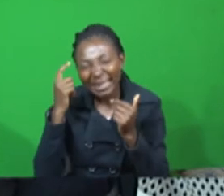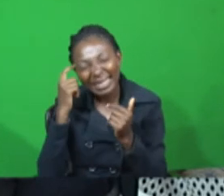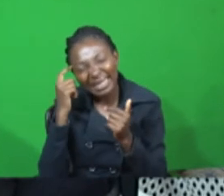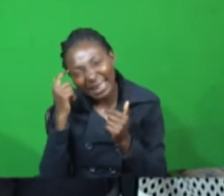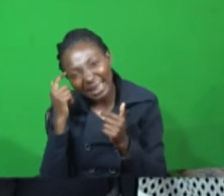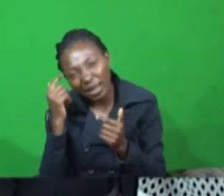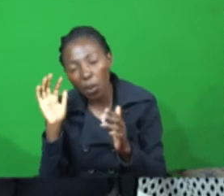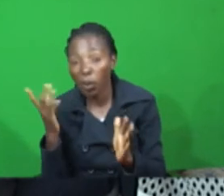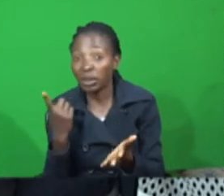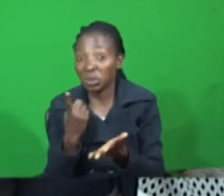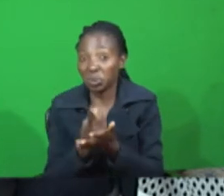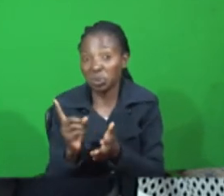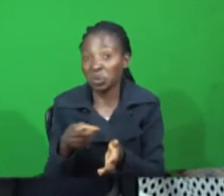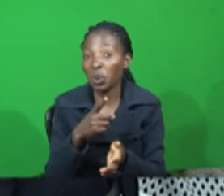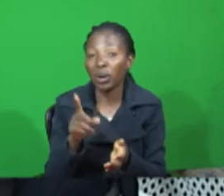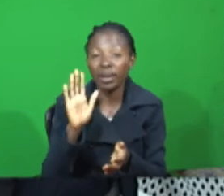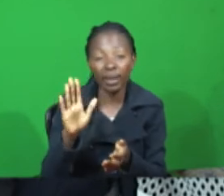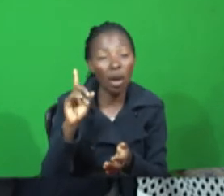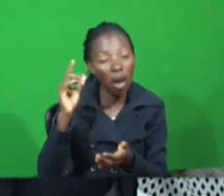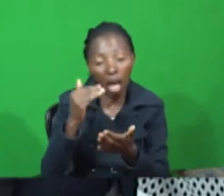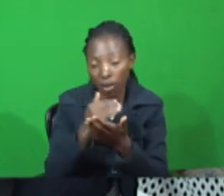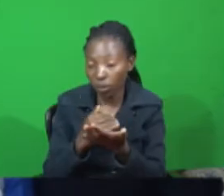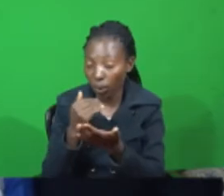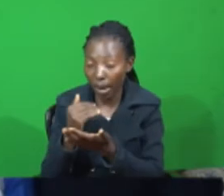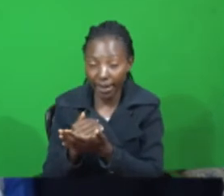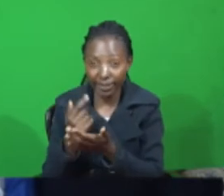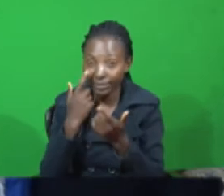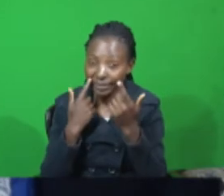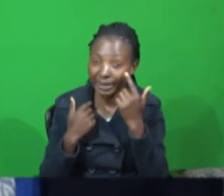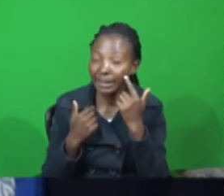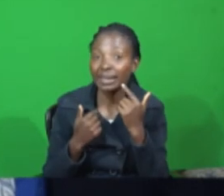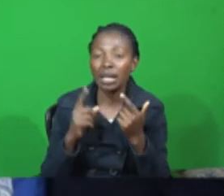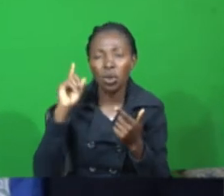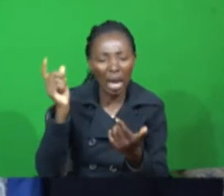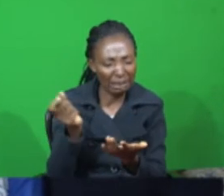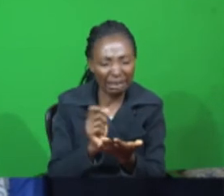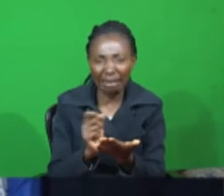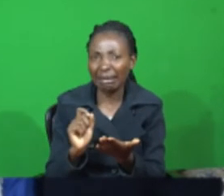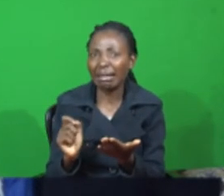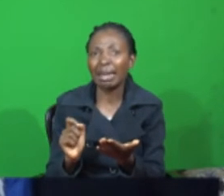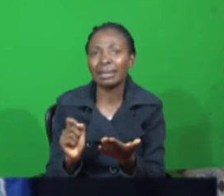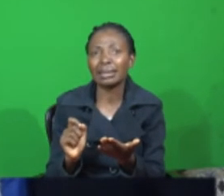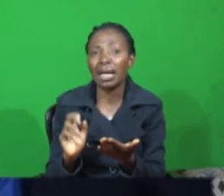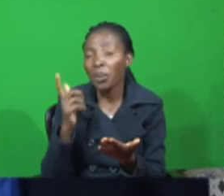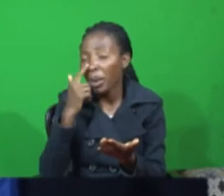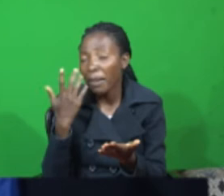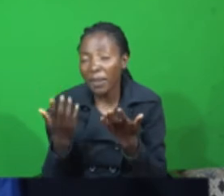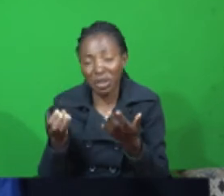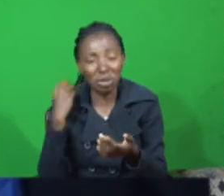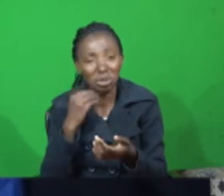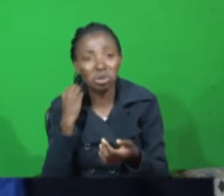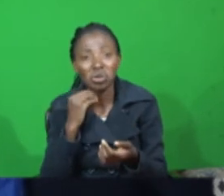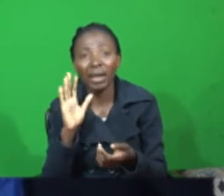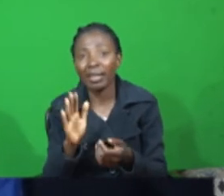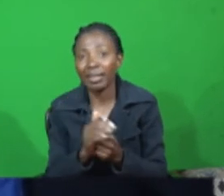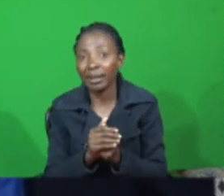Nekuchema kwese kwaanoita. Mwari anochingidzira misodzi yake. Zvichirekodwa mubhuku rake. Alright. Cherewo ukafara cherewo ukaita sei.